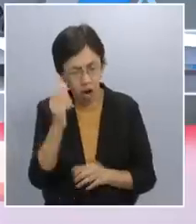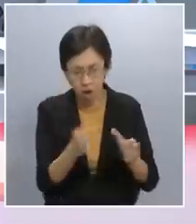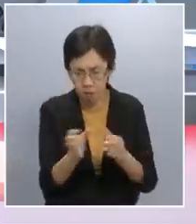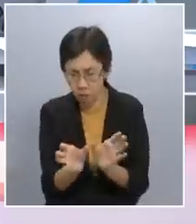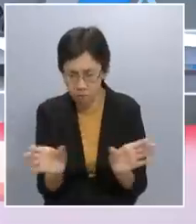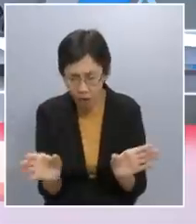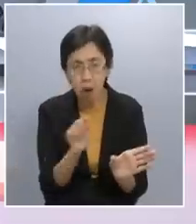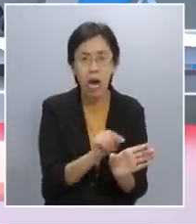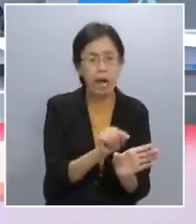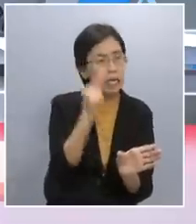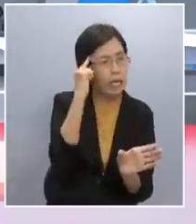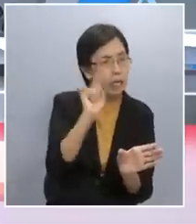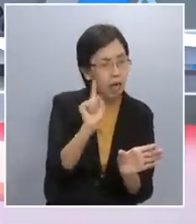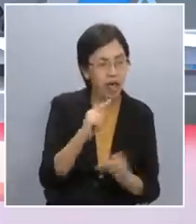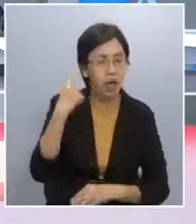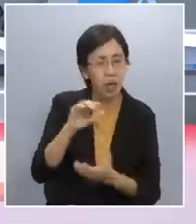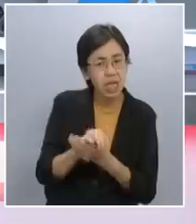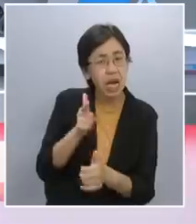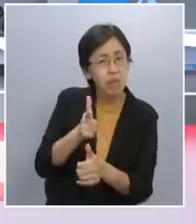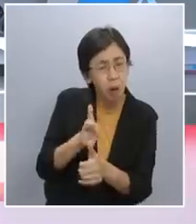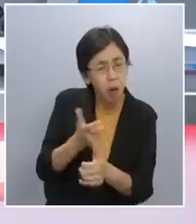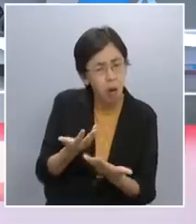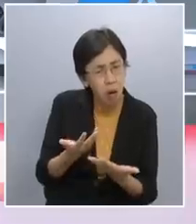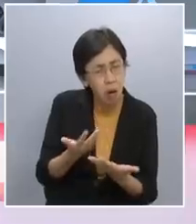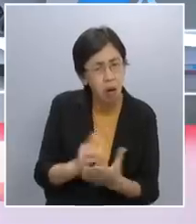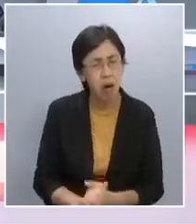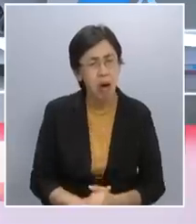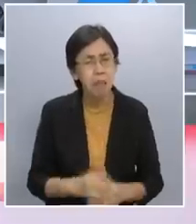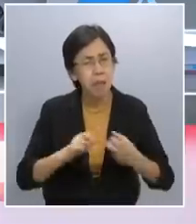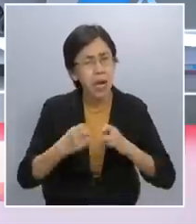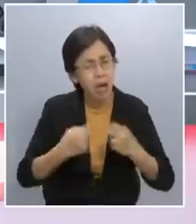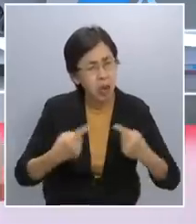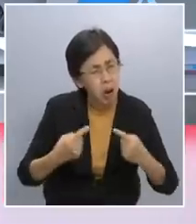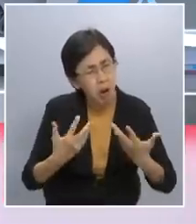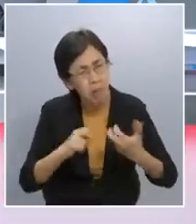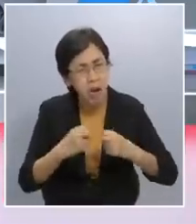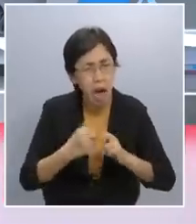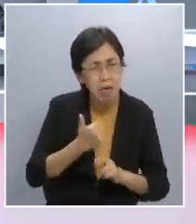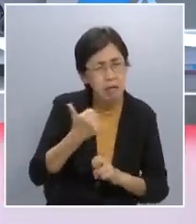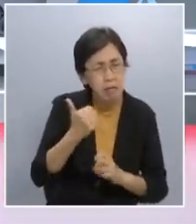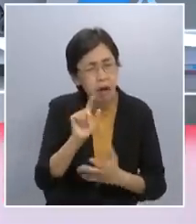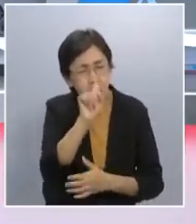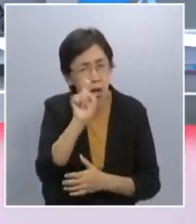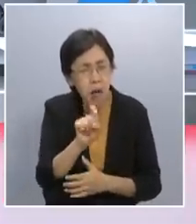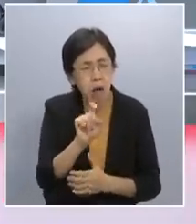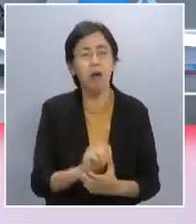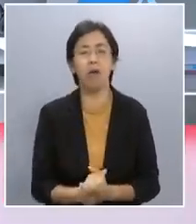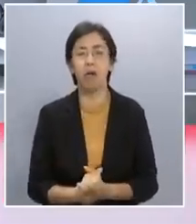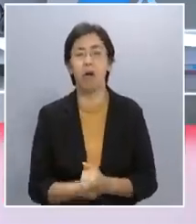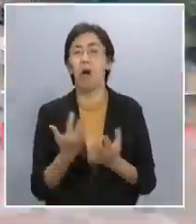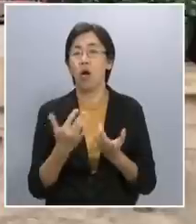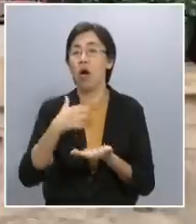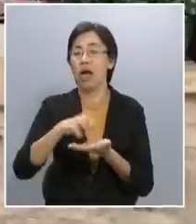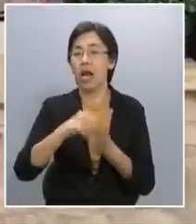มุมมองหนึ่งก็มองว่าเอ๊ะภรรยายิงหรือว่ามันมีเหตุอื่นเกิดขึ้นหรือเปล่าคุณผู้ชมครับเดี๋ยวลองไปไล่เรียงเหตุการณ์ลองดูคุณผู้ชม